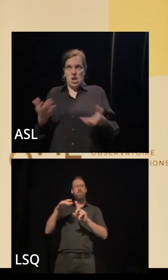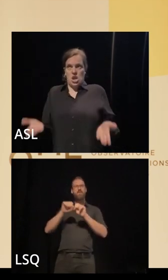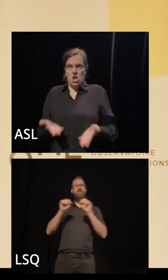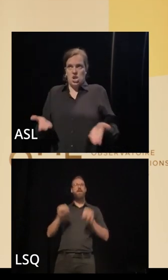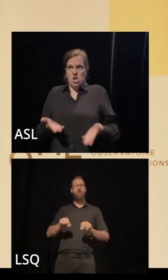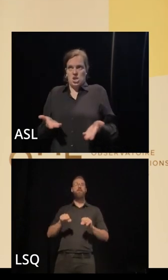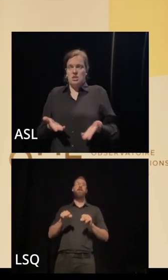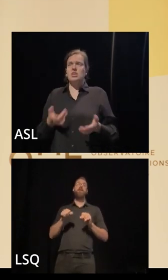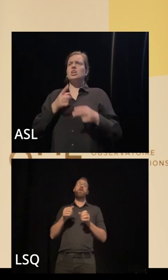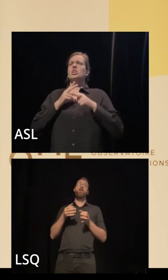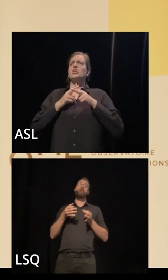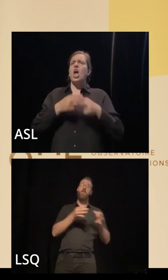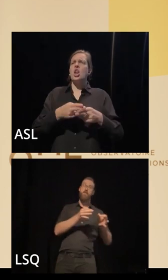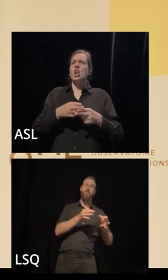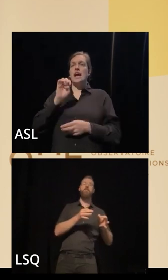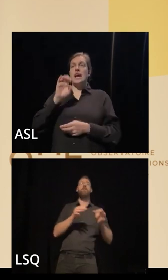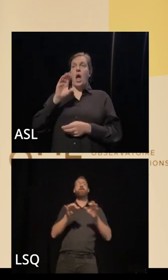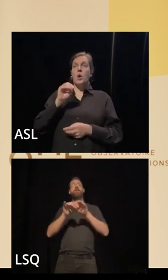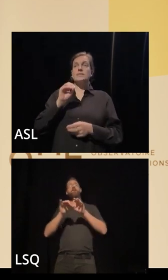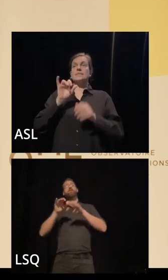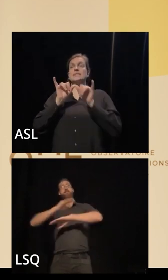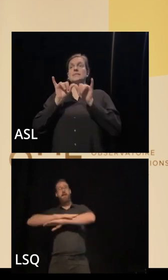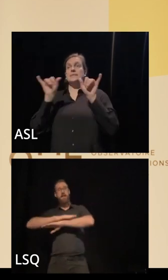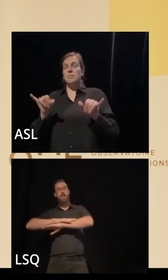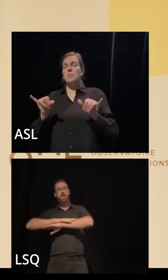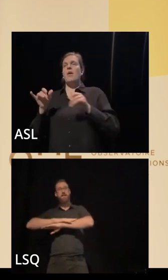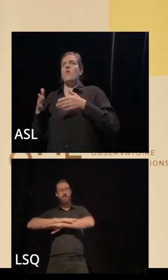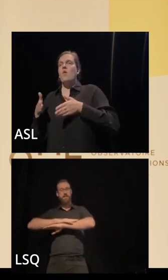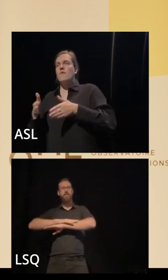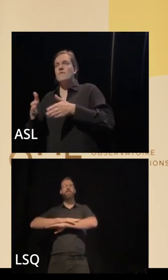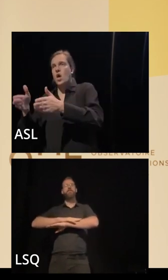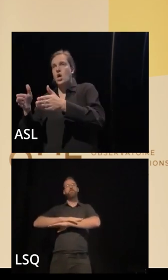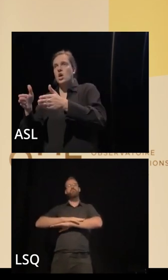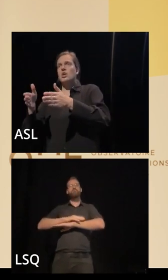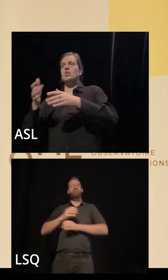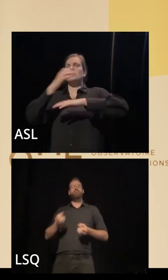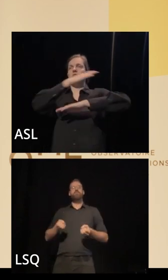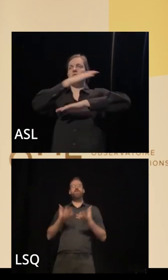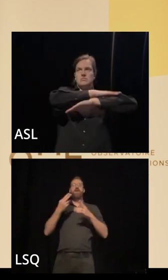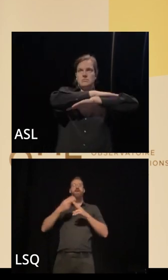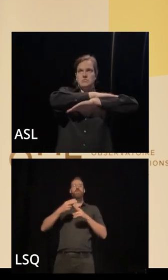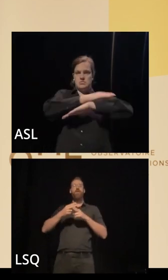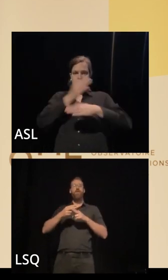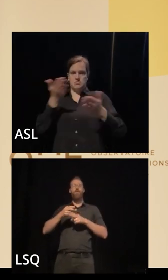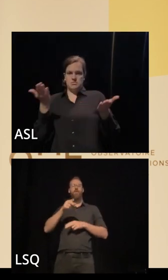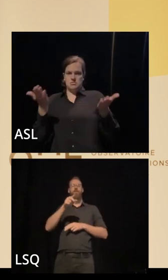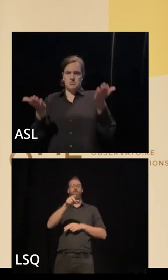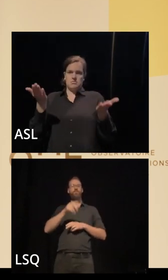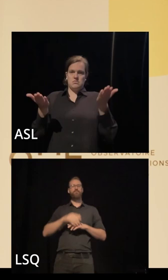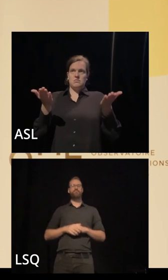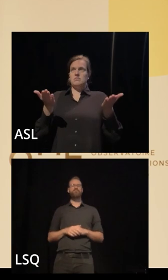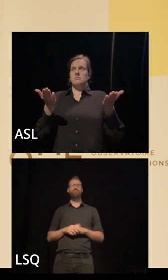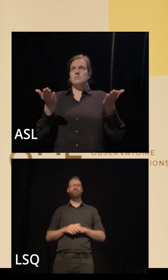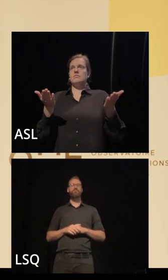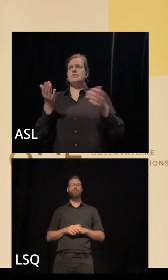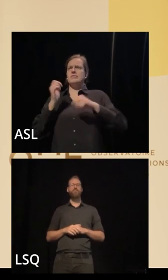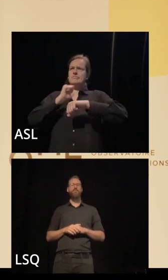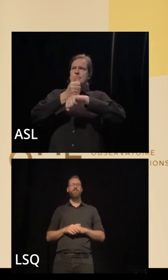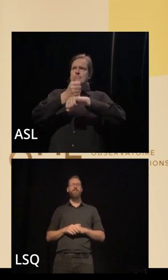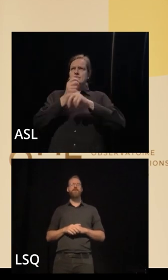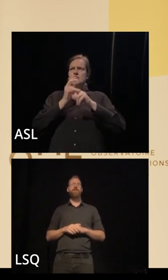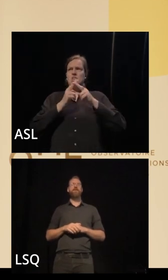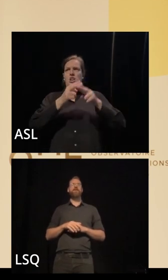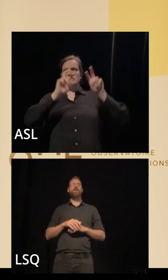Seine », qui est un projet de recherche-création maritime. C'est un mot que j'ai un peu inventé dans le cadre de mon doctorat. Vous verrez pourquoi. En